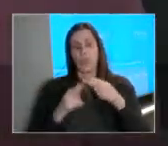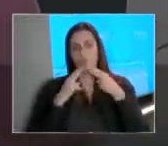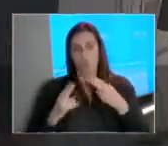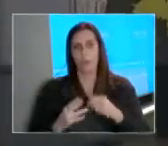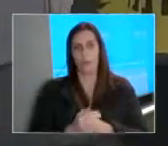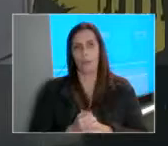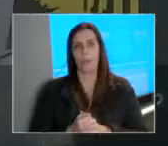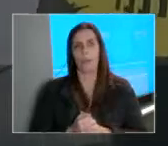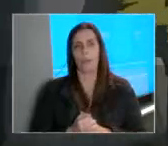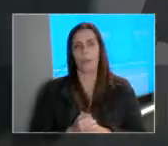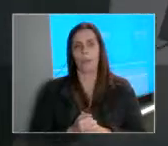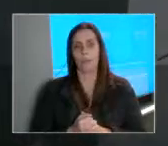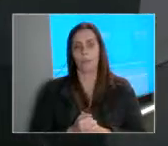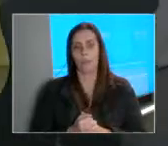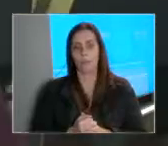התשובה.